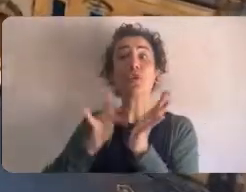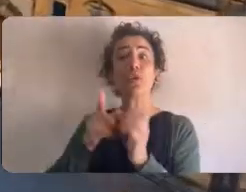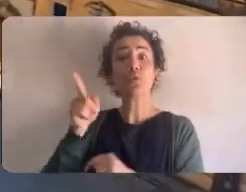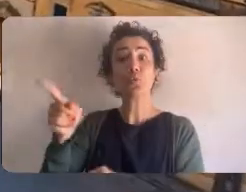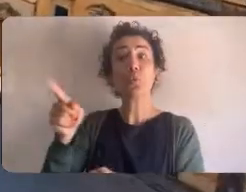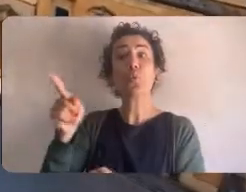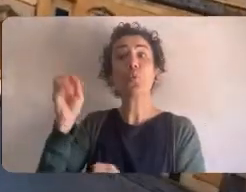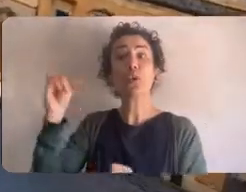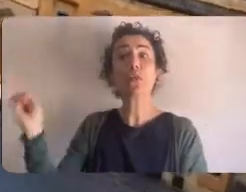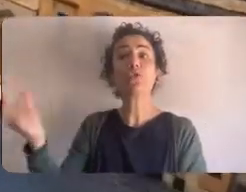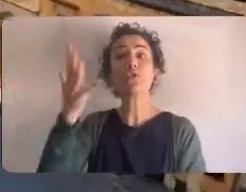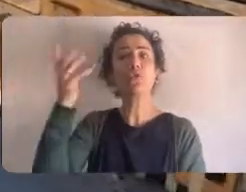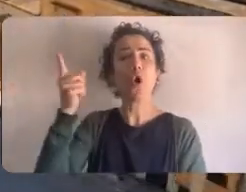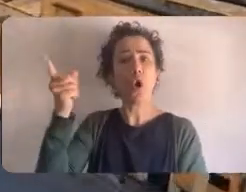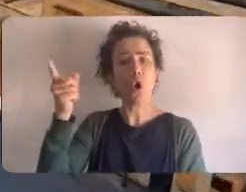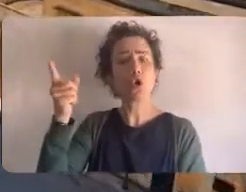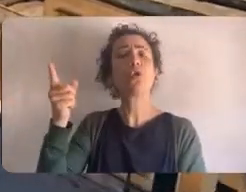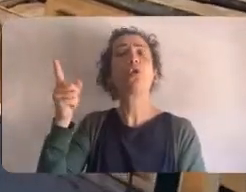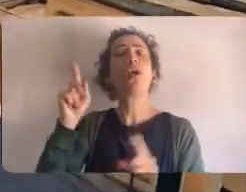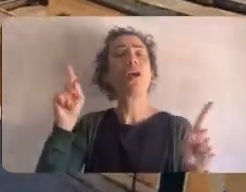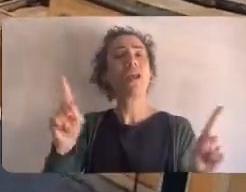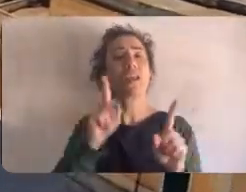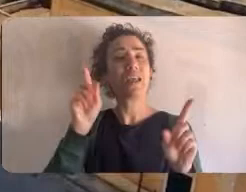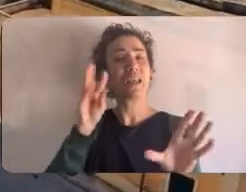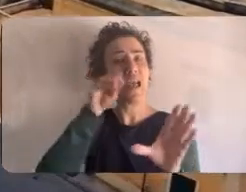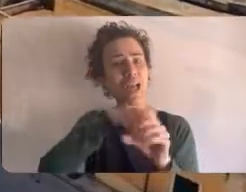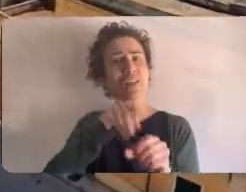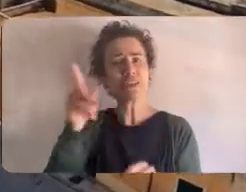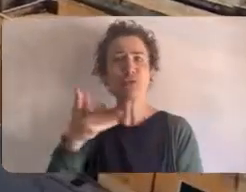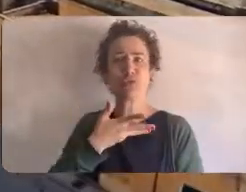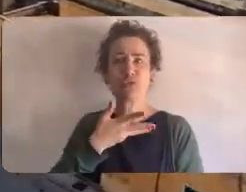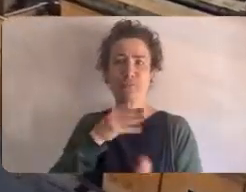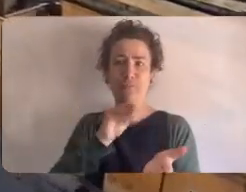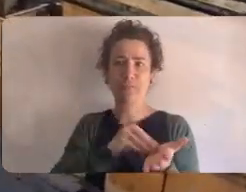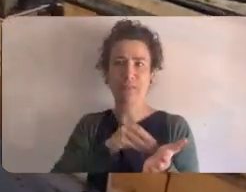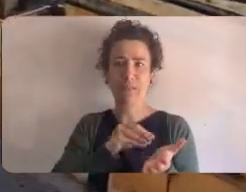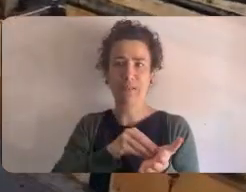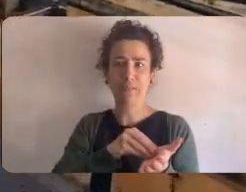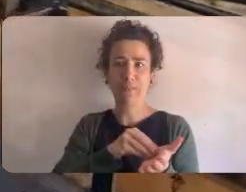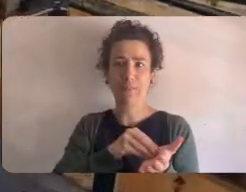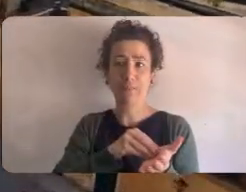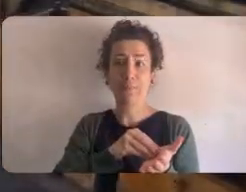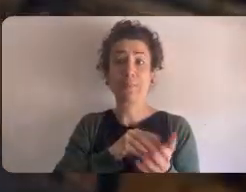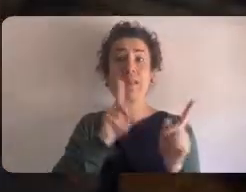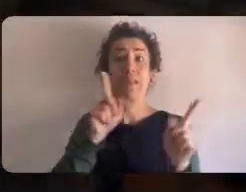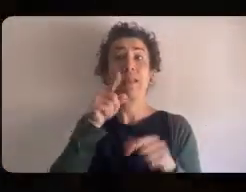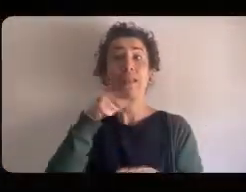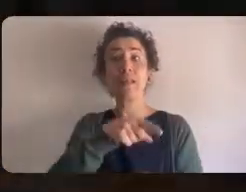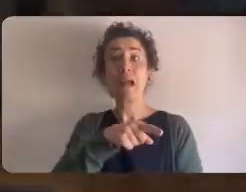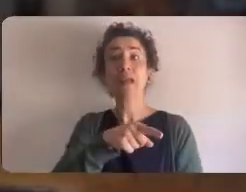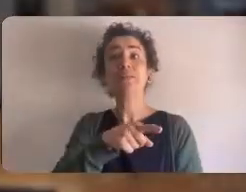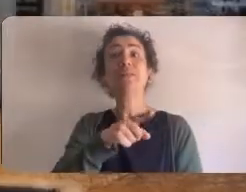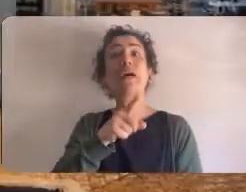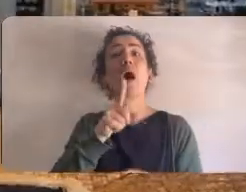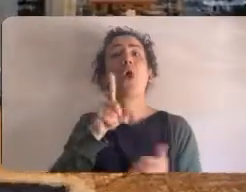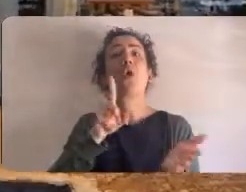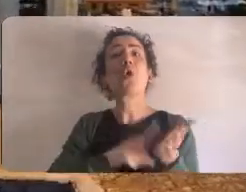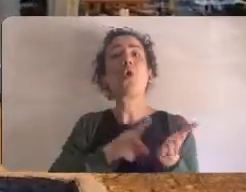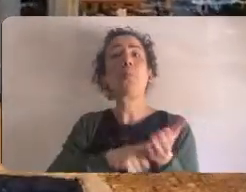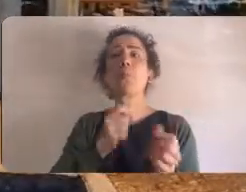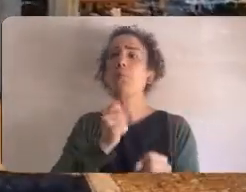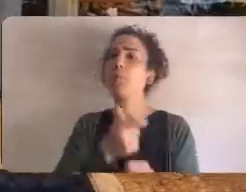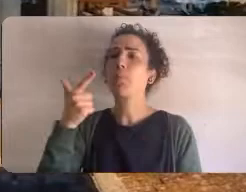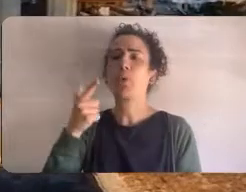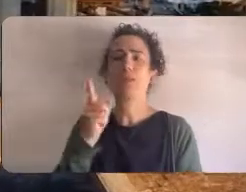e che Gesù risorto continua ad operare ancora oggi nella Chiesa, che ha come